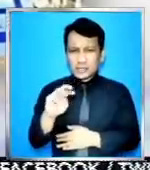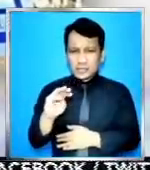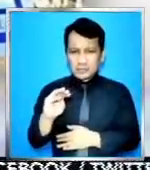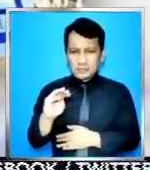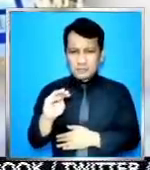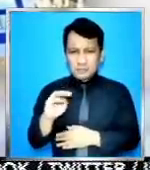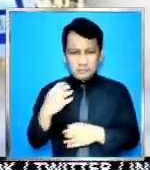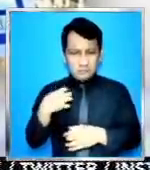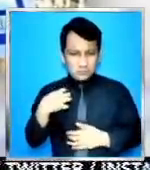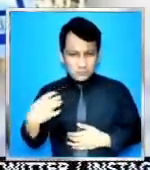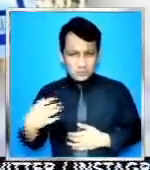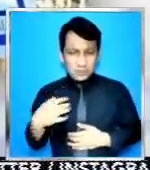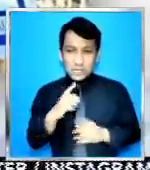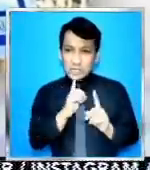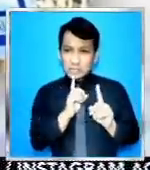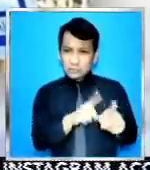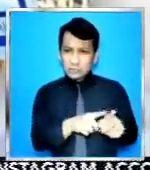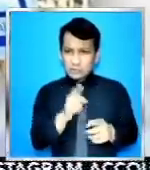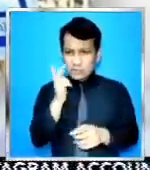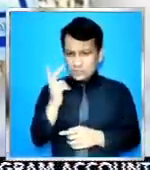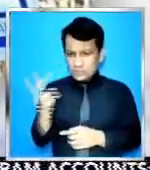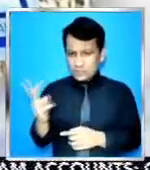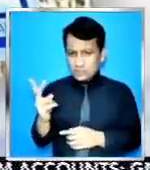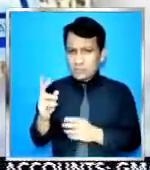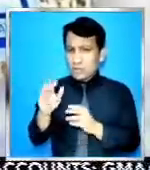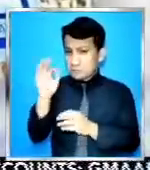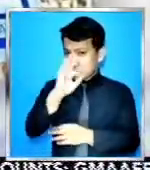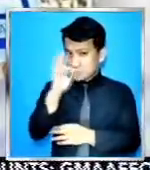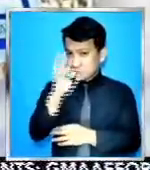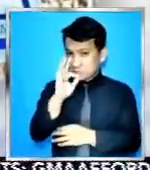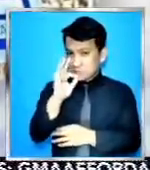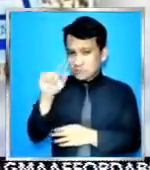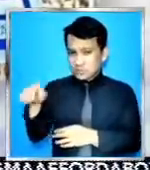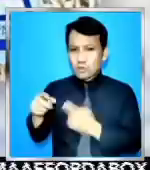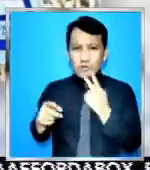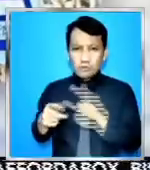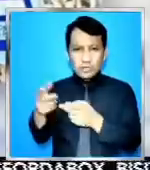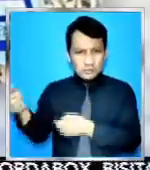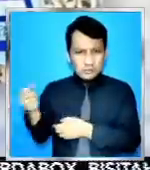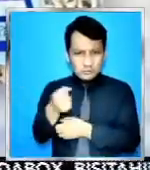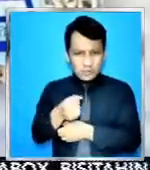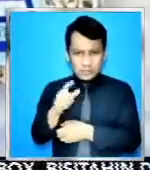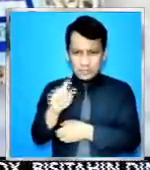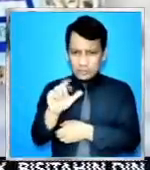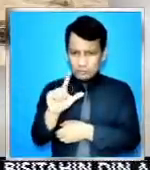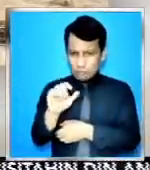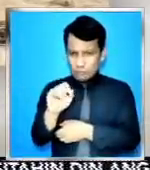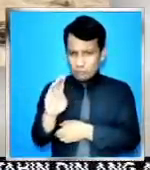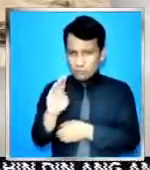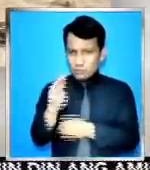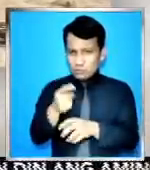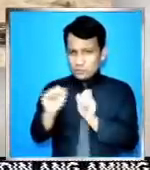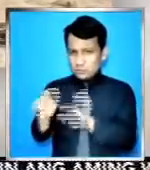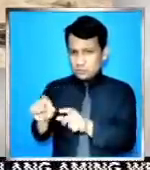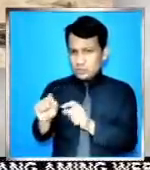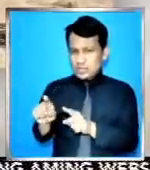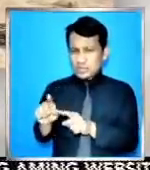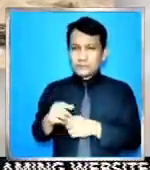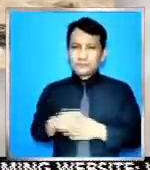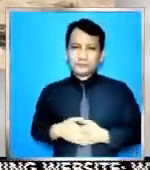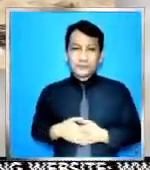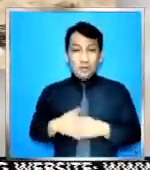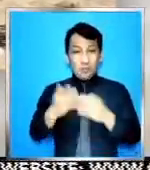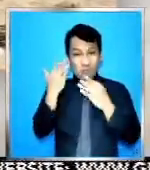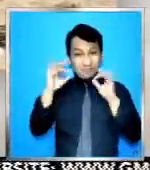na kuha ng Coast Guard, mga Pilipino ang mga salarin na nagbebenta ng taklobo sa mga dayuhan. Endangered na ang